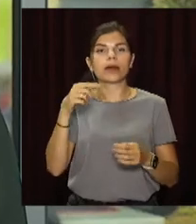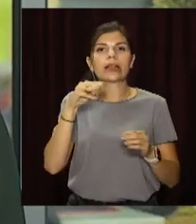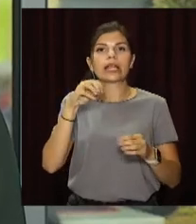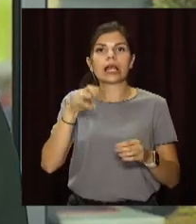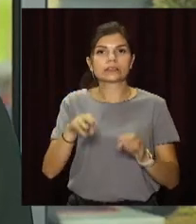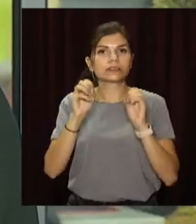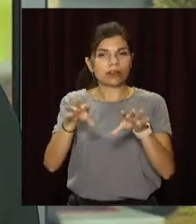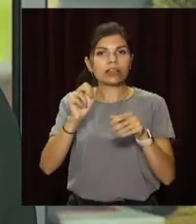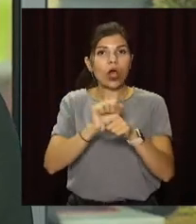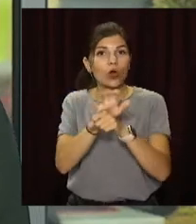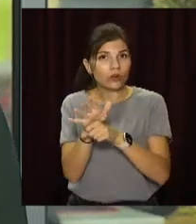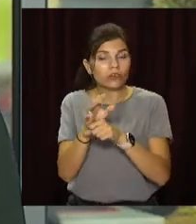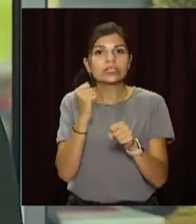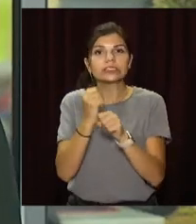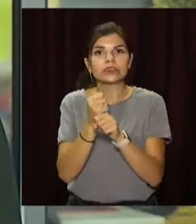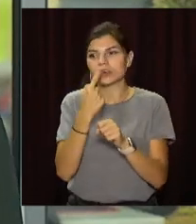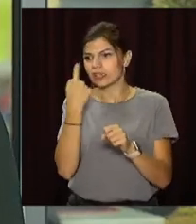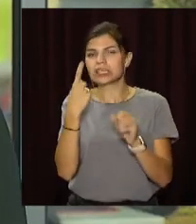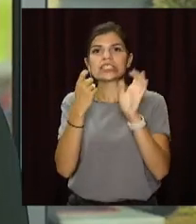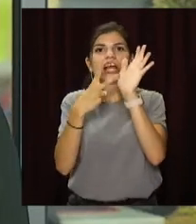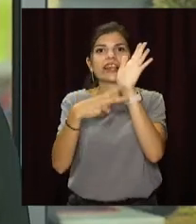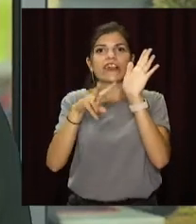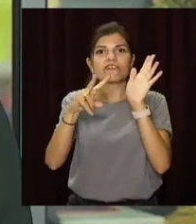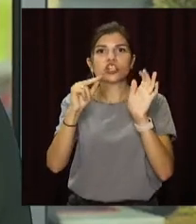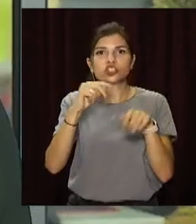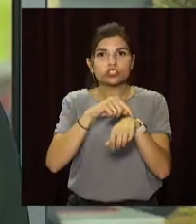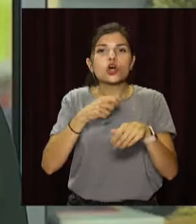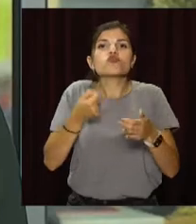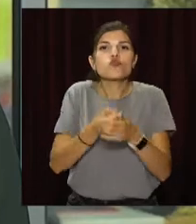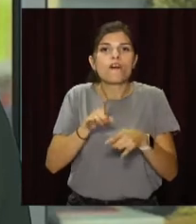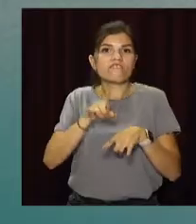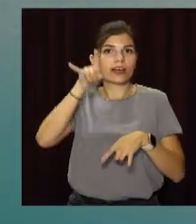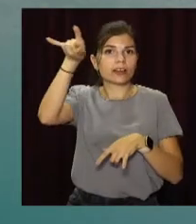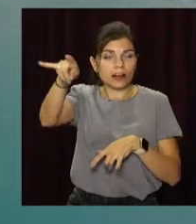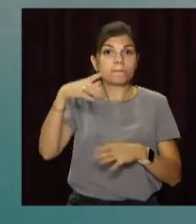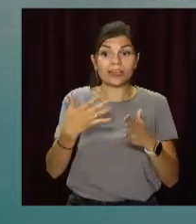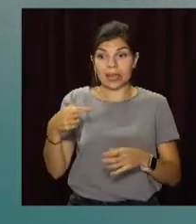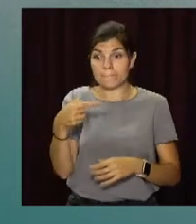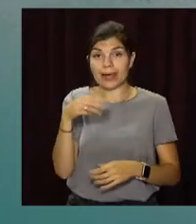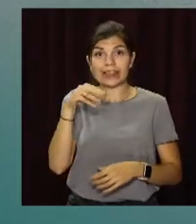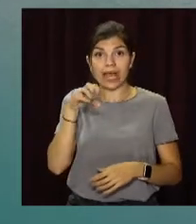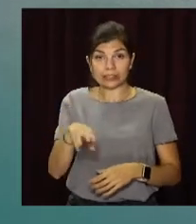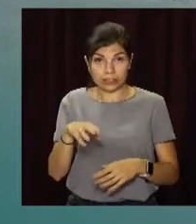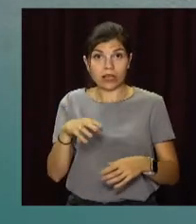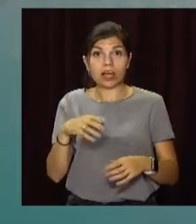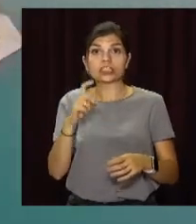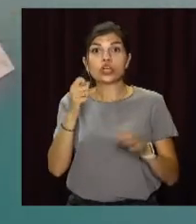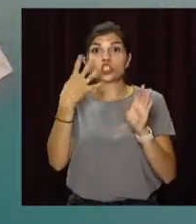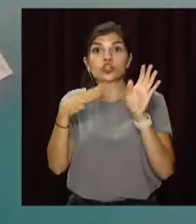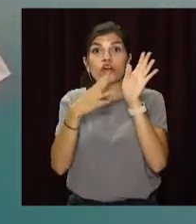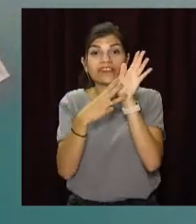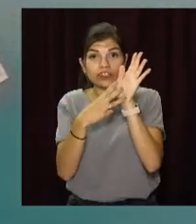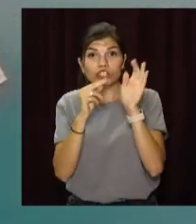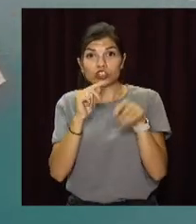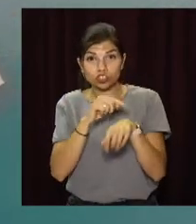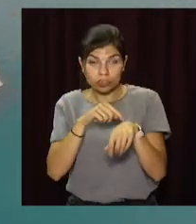ПЛР-тест на коронавірус, зроблений не більш як за 72 години до вильоту, негативний експрес-тест, проведений не більш як за 48 годин до